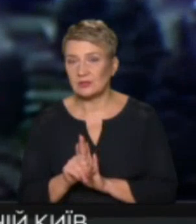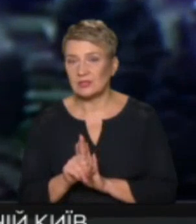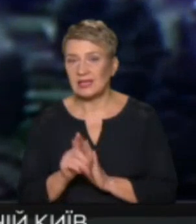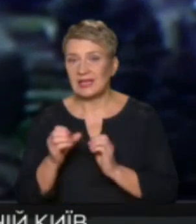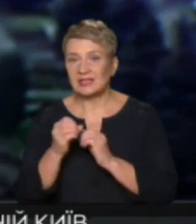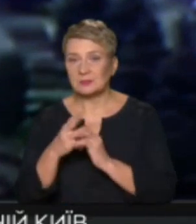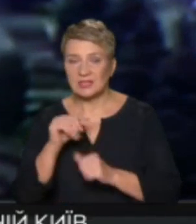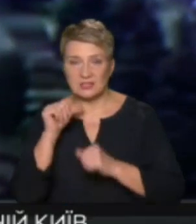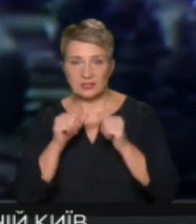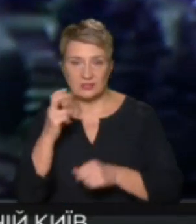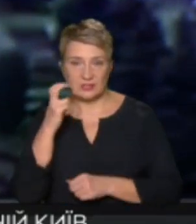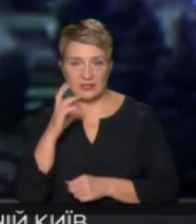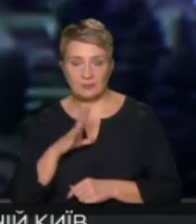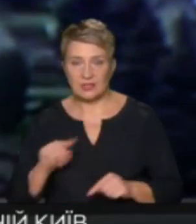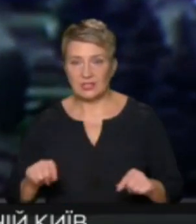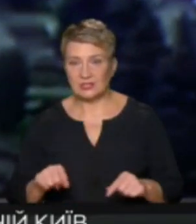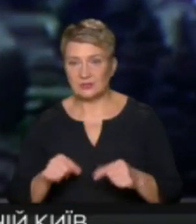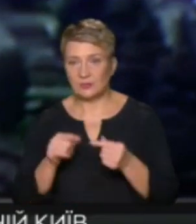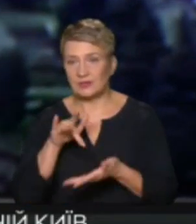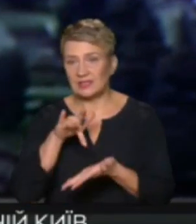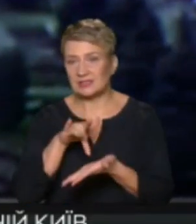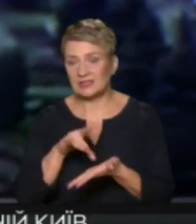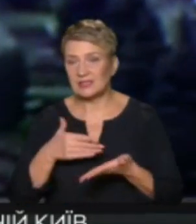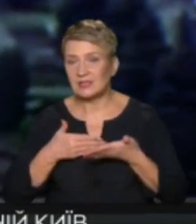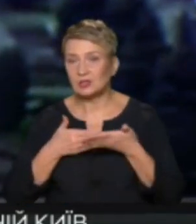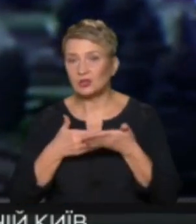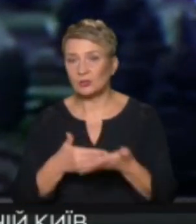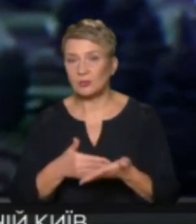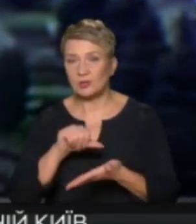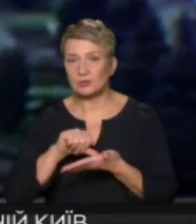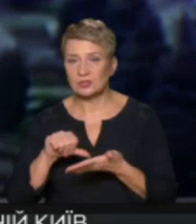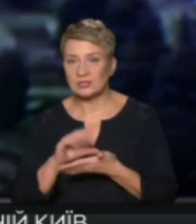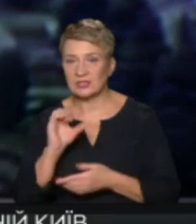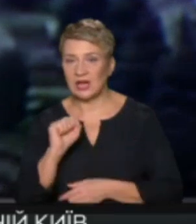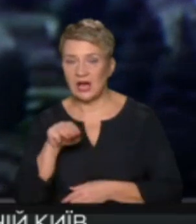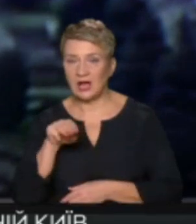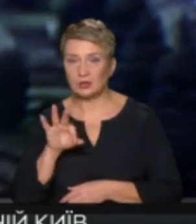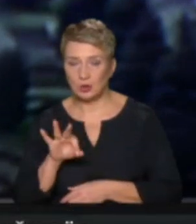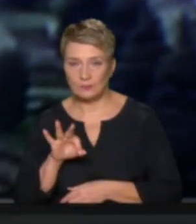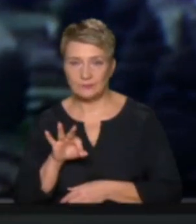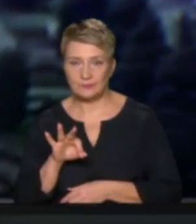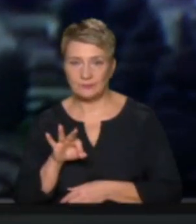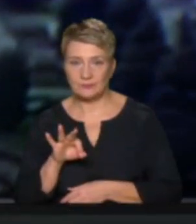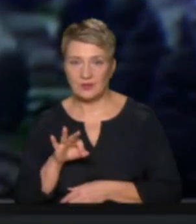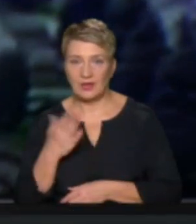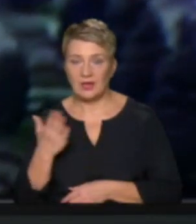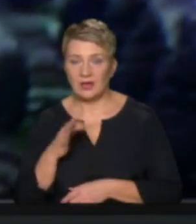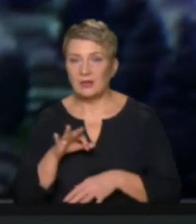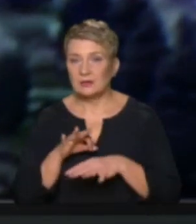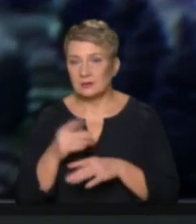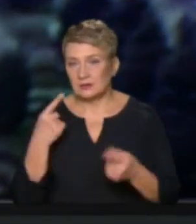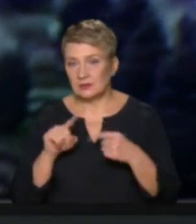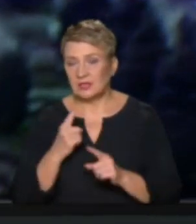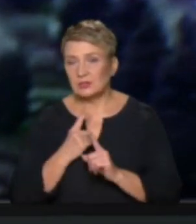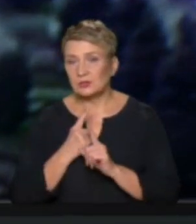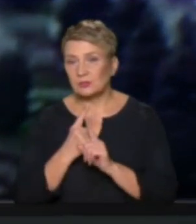2015 року в Києві був створений такий центр допомоги учасникам АТО ООС, який, в принципі, ідея якого була